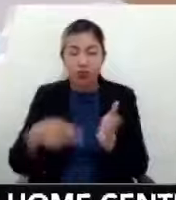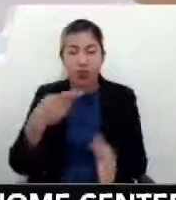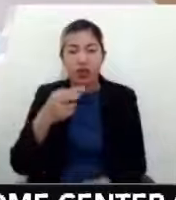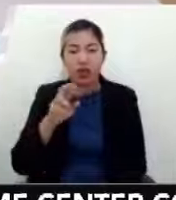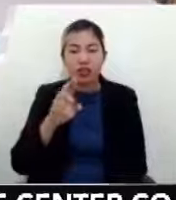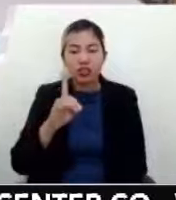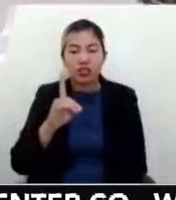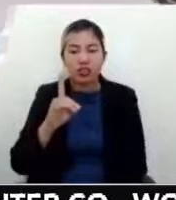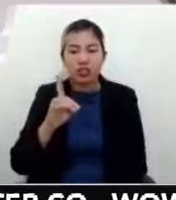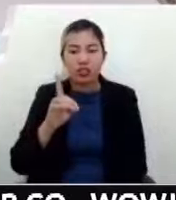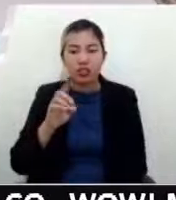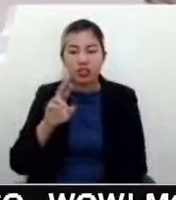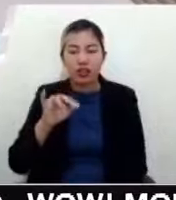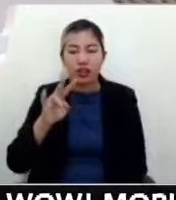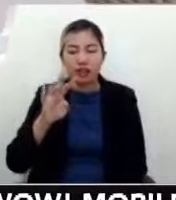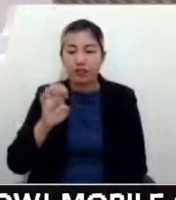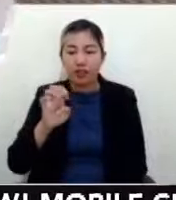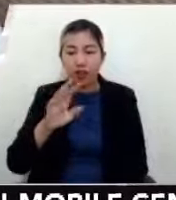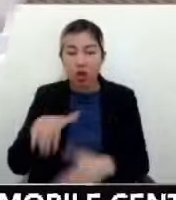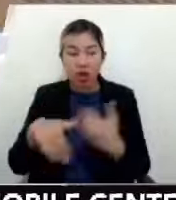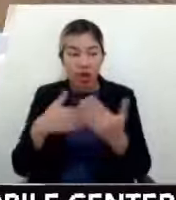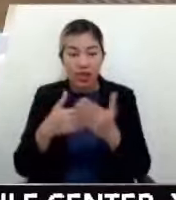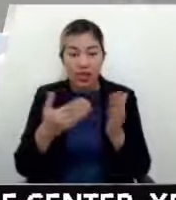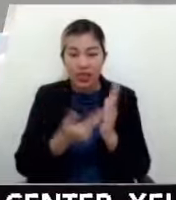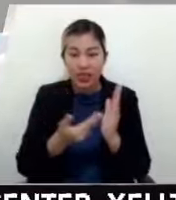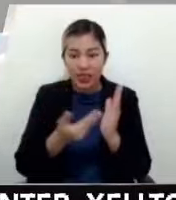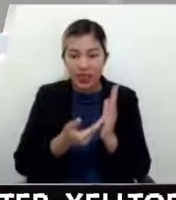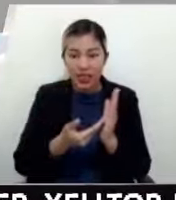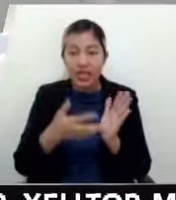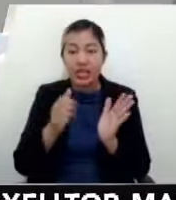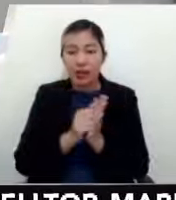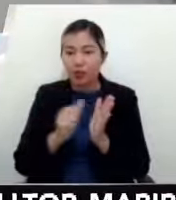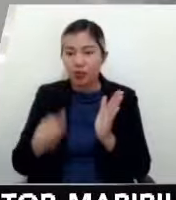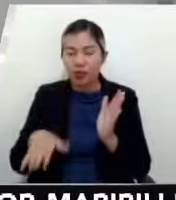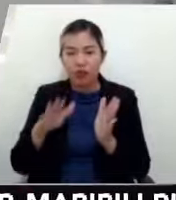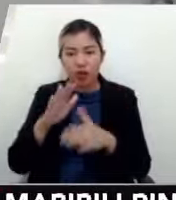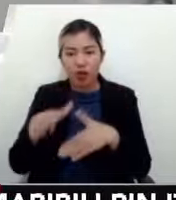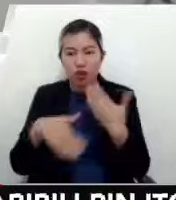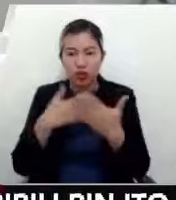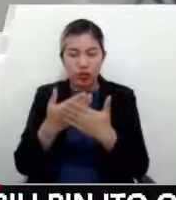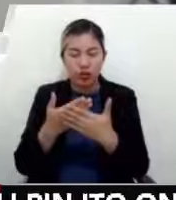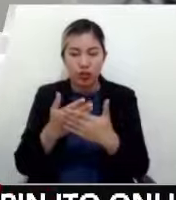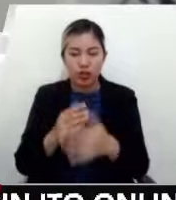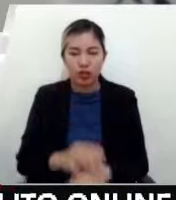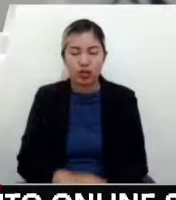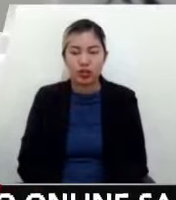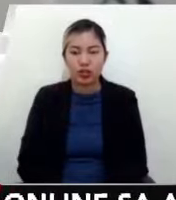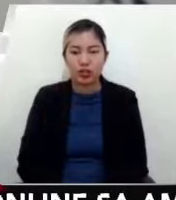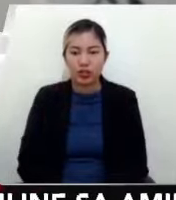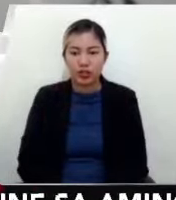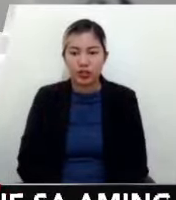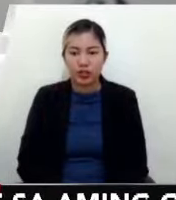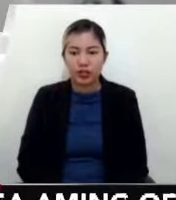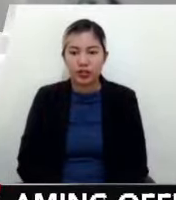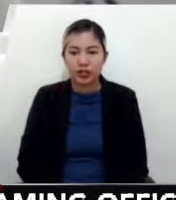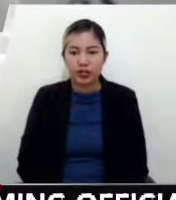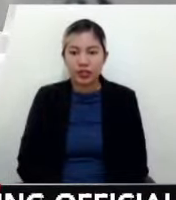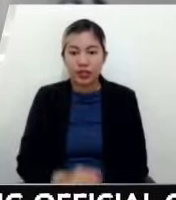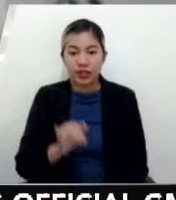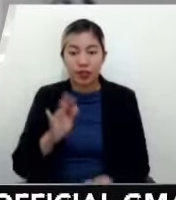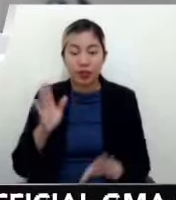digital evidence na tinatawag, natanggal po na lahat yan. Unusual po talaga. Siyempre, kapag magsasara,